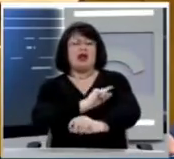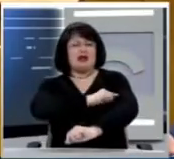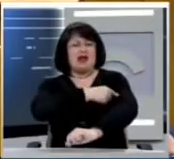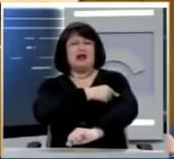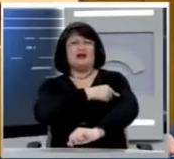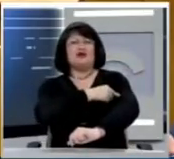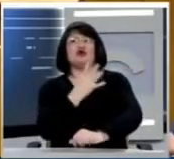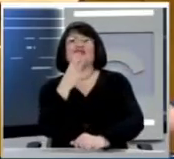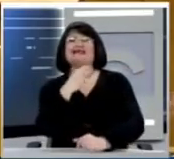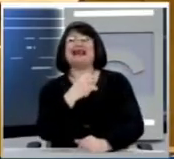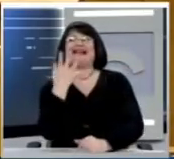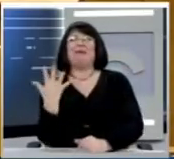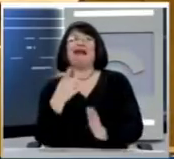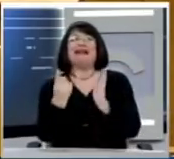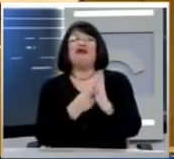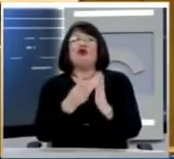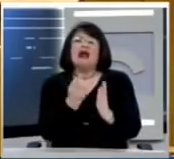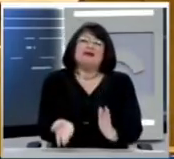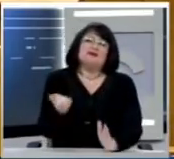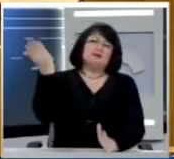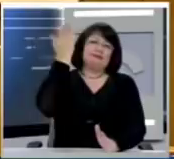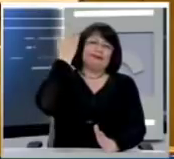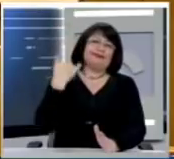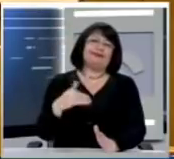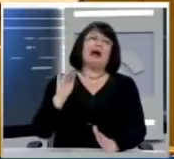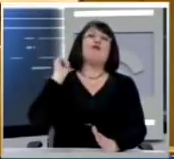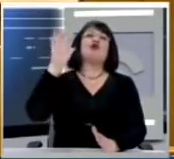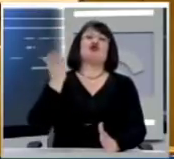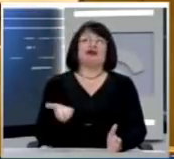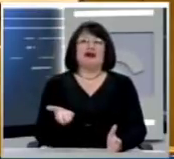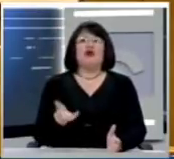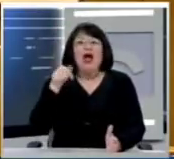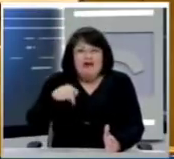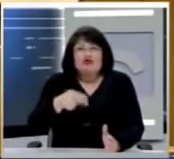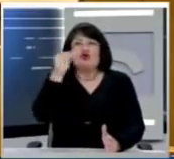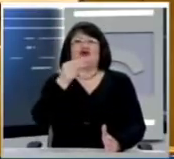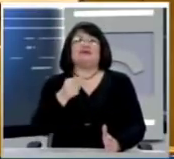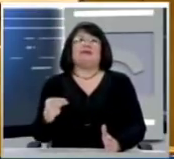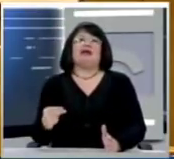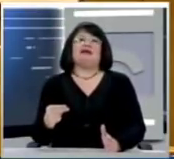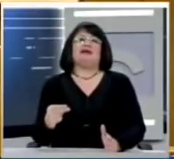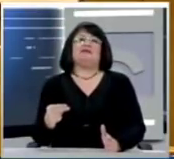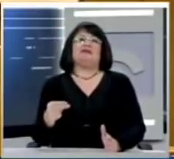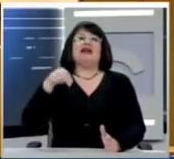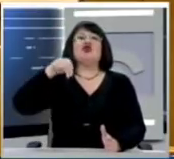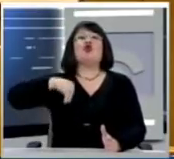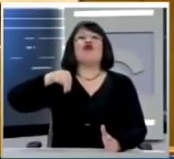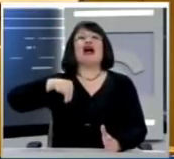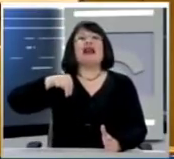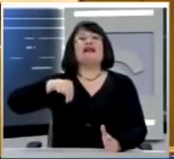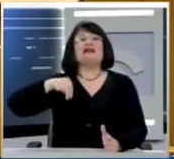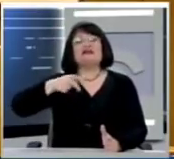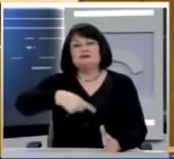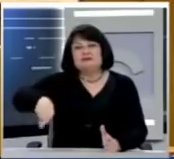σε τιμή 45 φορές μεγαλύτερη από αυτή του εξωτερικού. Αυτή είναι η Νοβάρτης στη